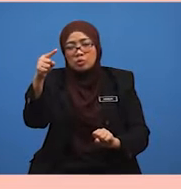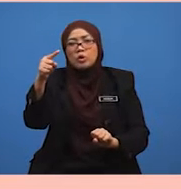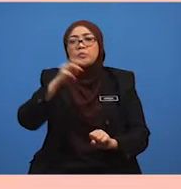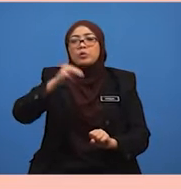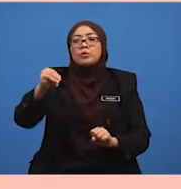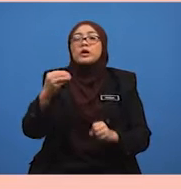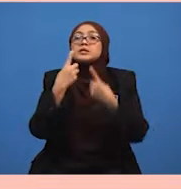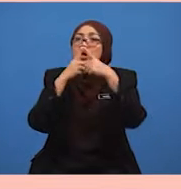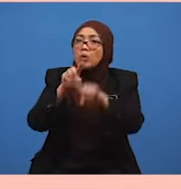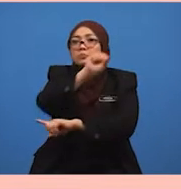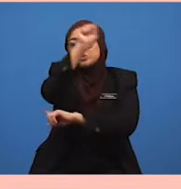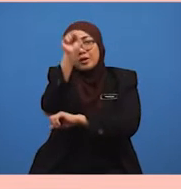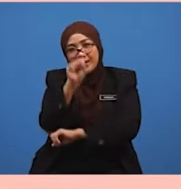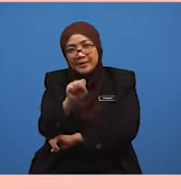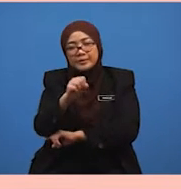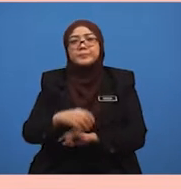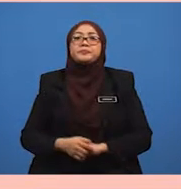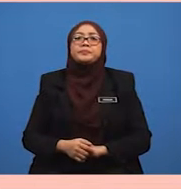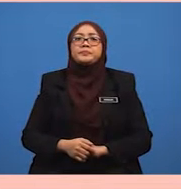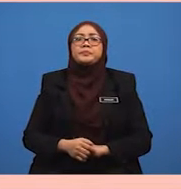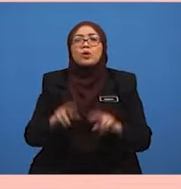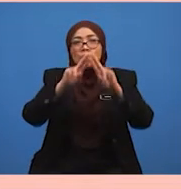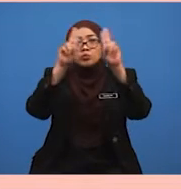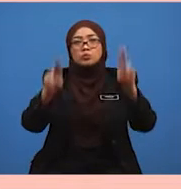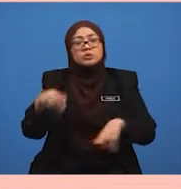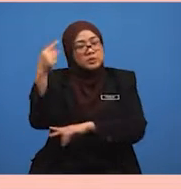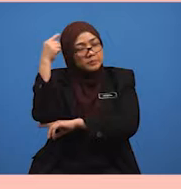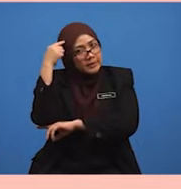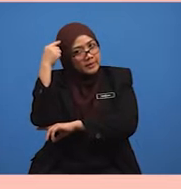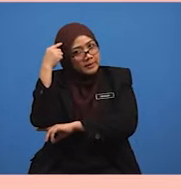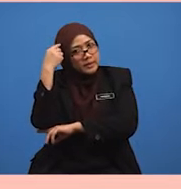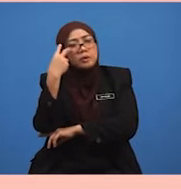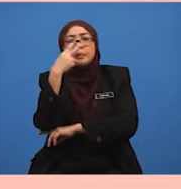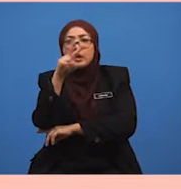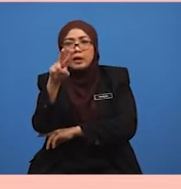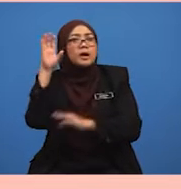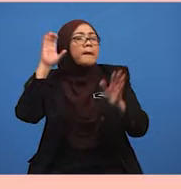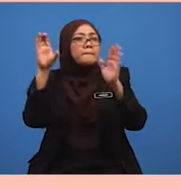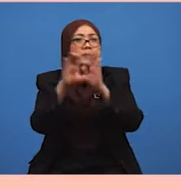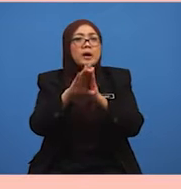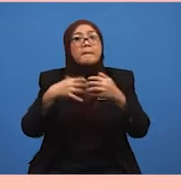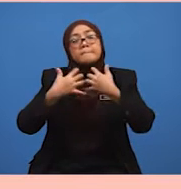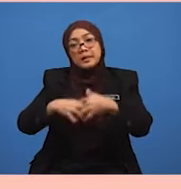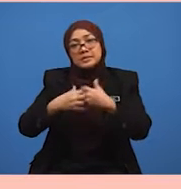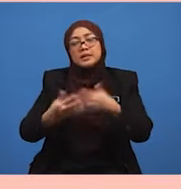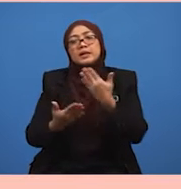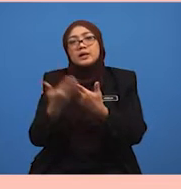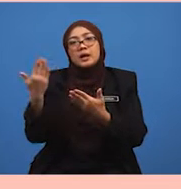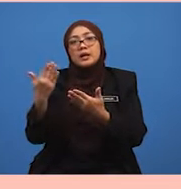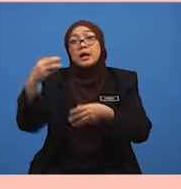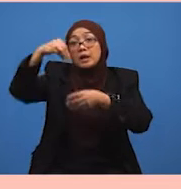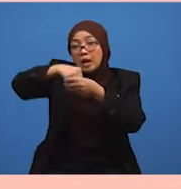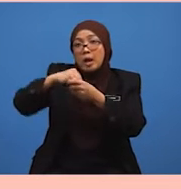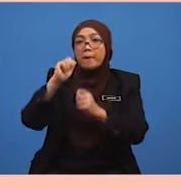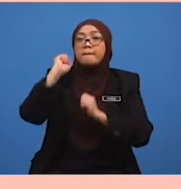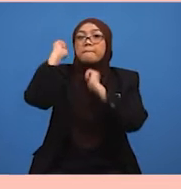kilat. Jom kita uji minda kita. Apakah mesin ringkas yang terlibat dalam sebatang joran?